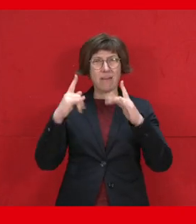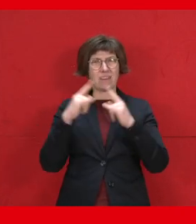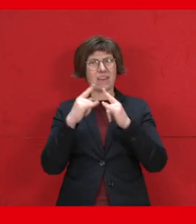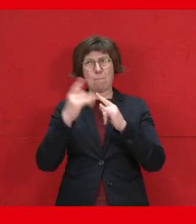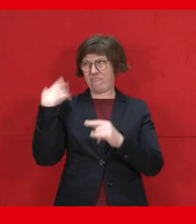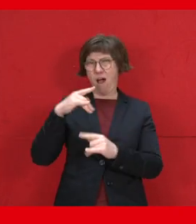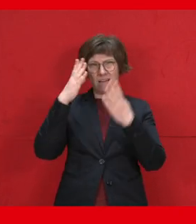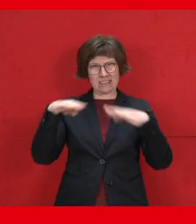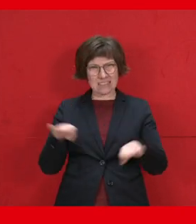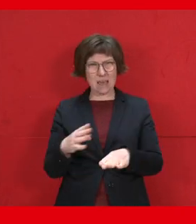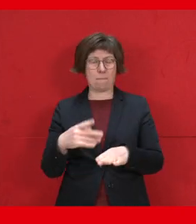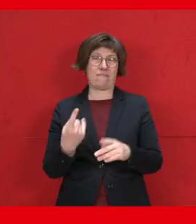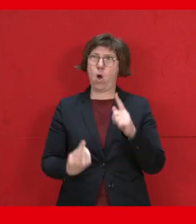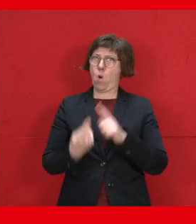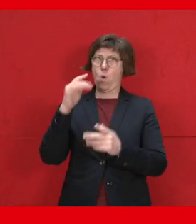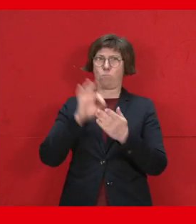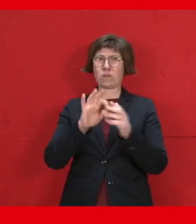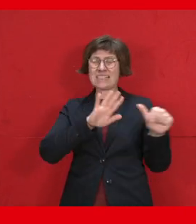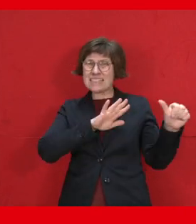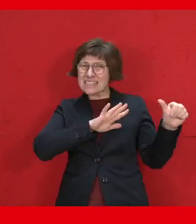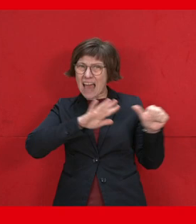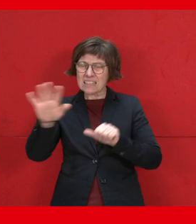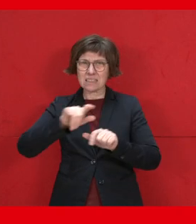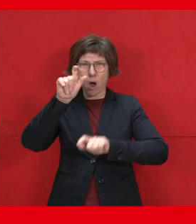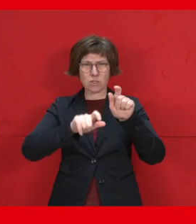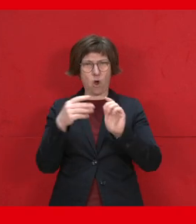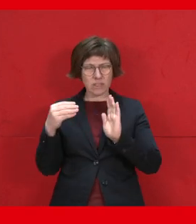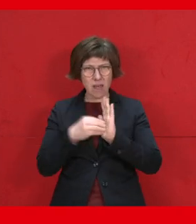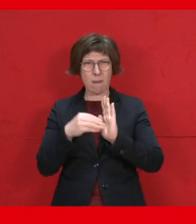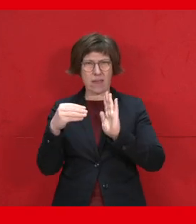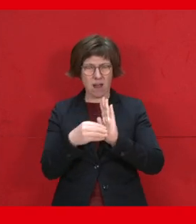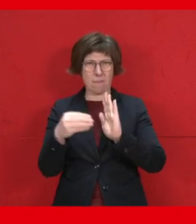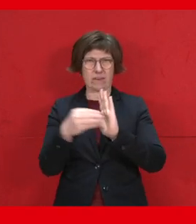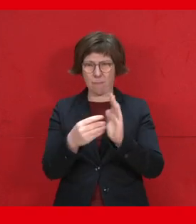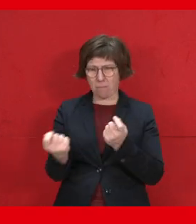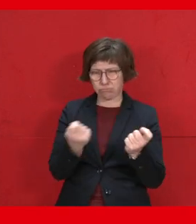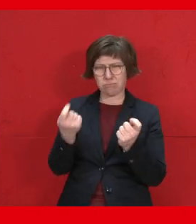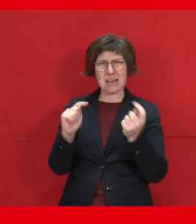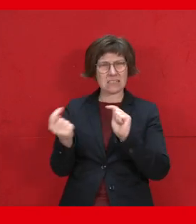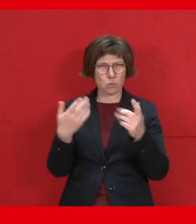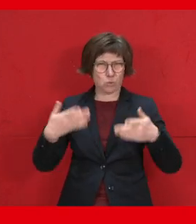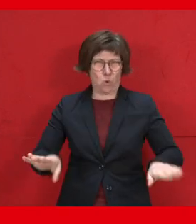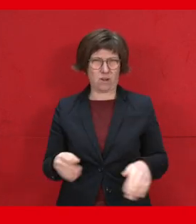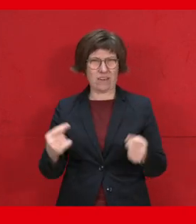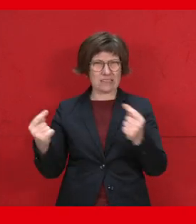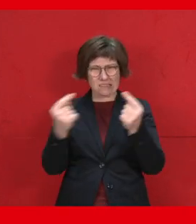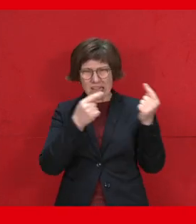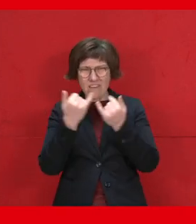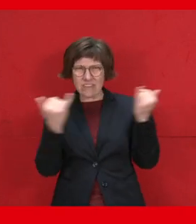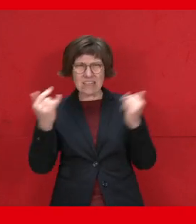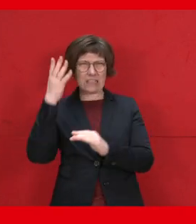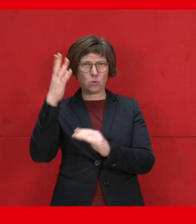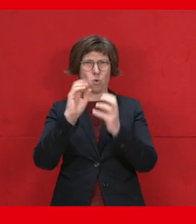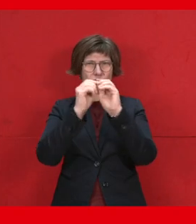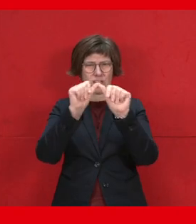Dezember war nochmal ein Highlight für über 6.000 Parteimitglieder, die mit uns diskutiert haben über die Fragen der